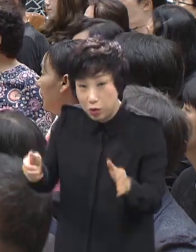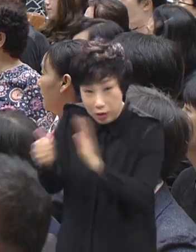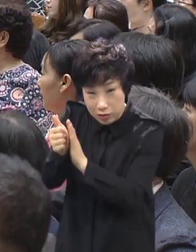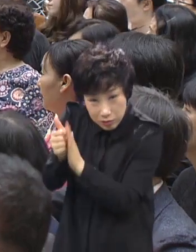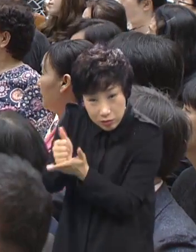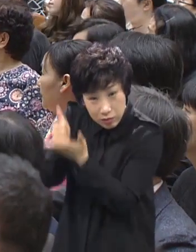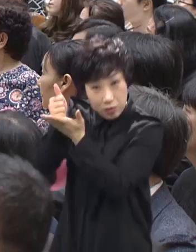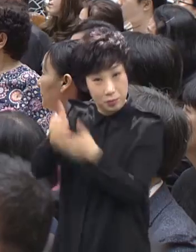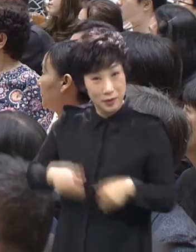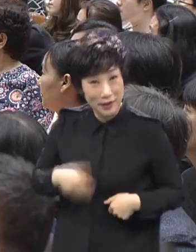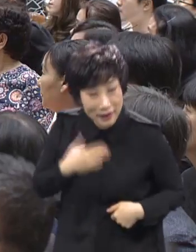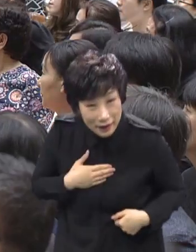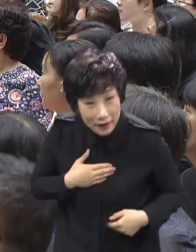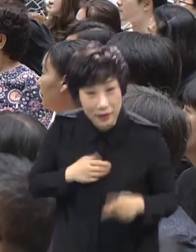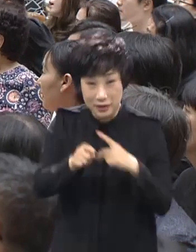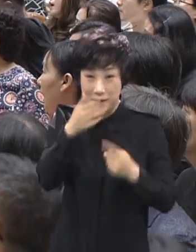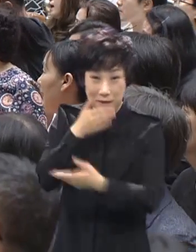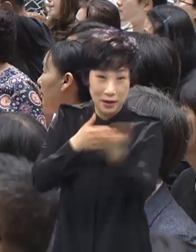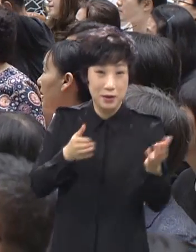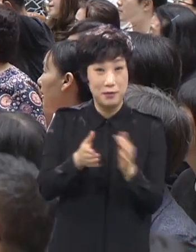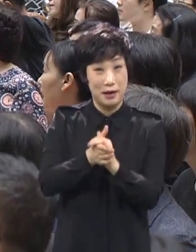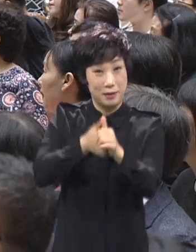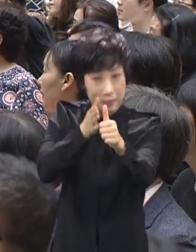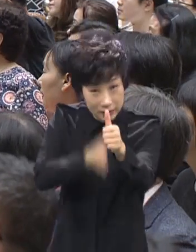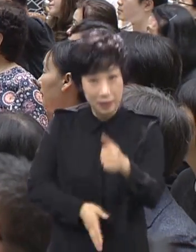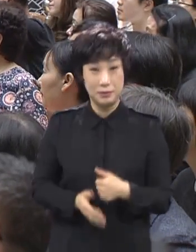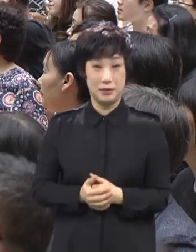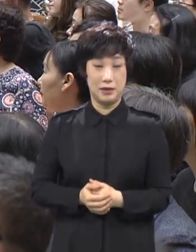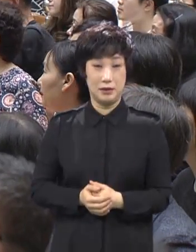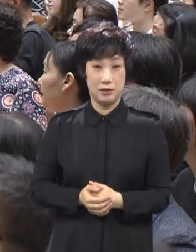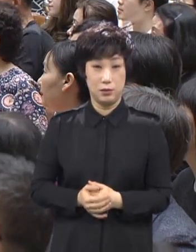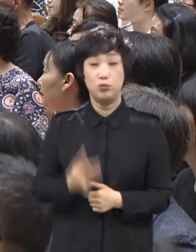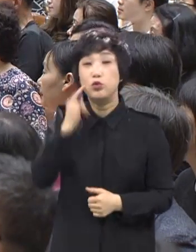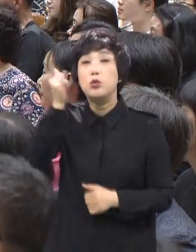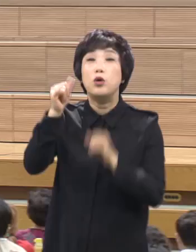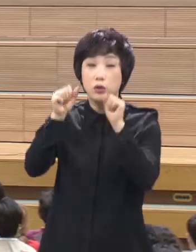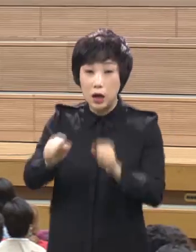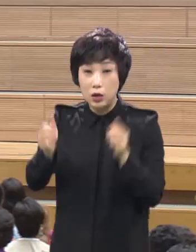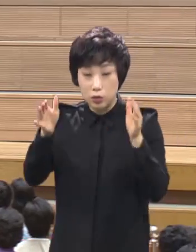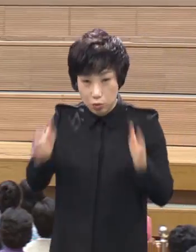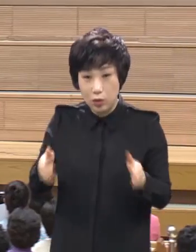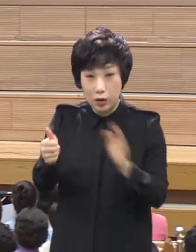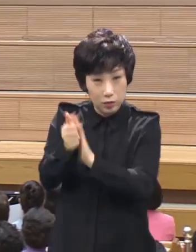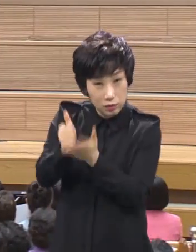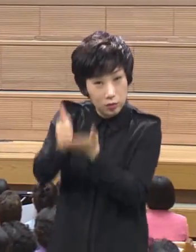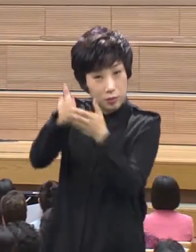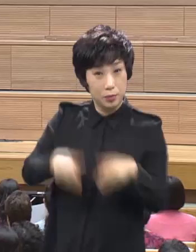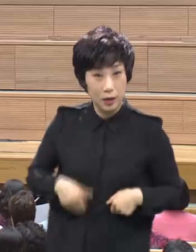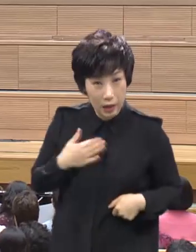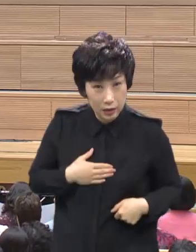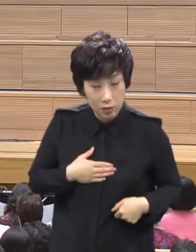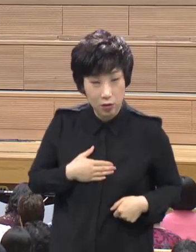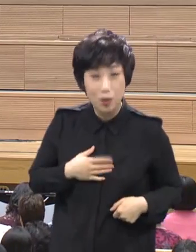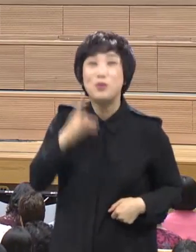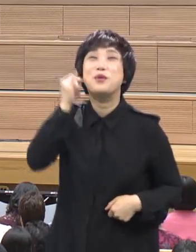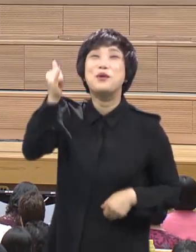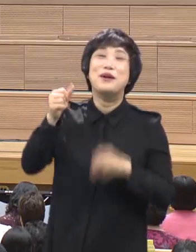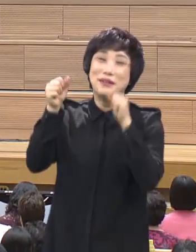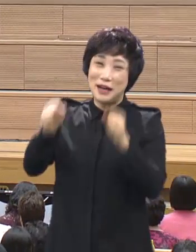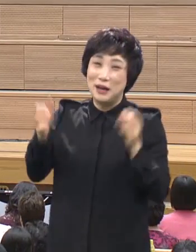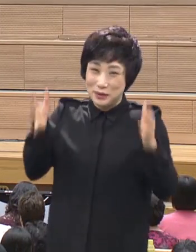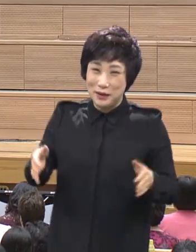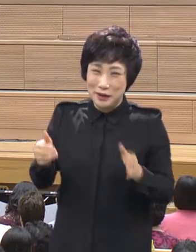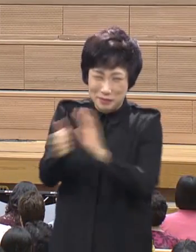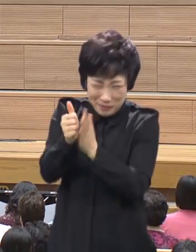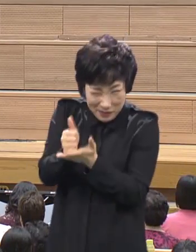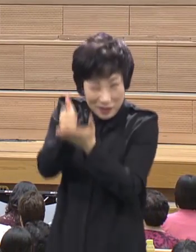살아서. 알아들었으면 아멘합시다. 살아계실 때. 살아계실 때 제일 잘하는 것이 무엇이겠어요?